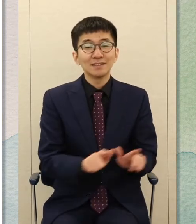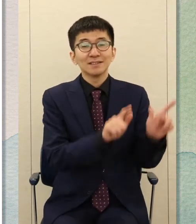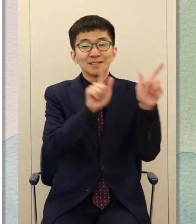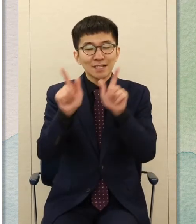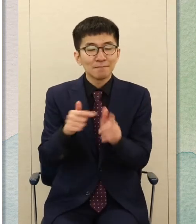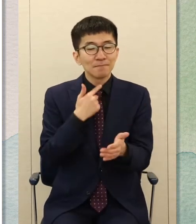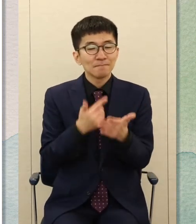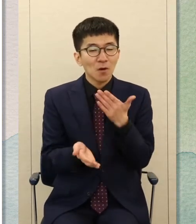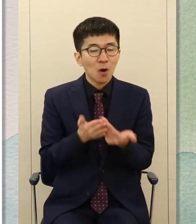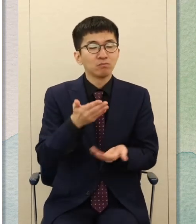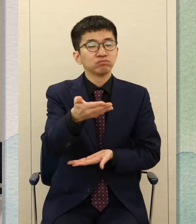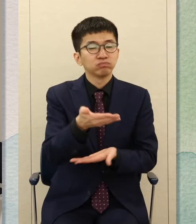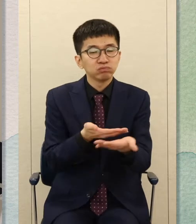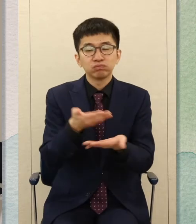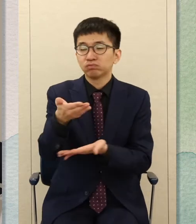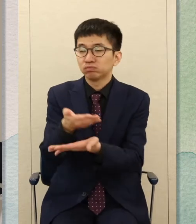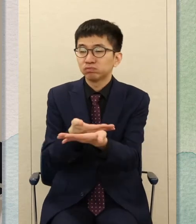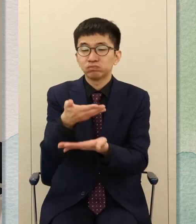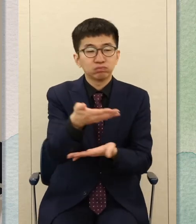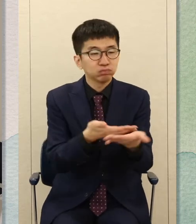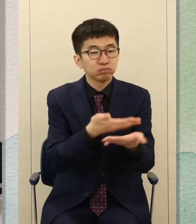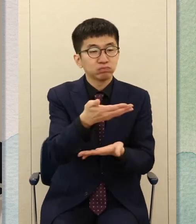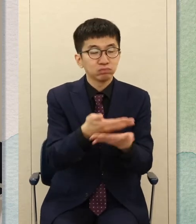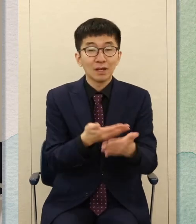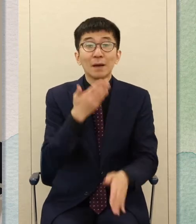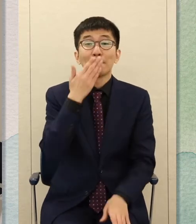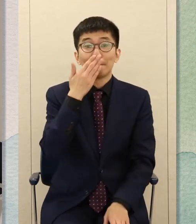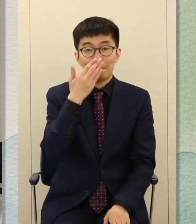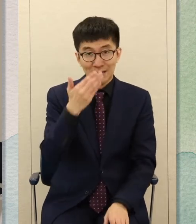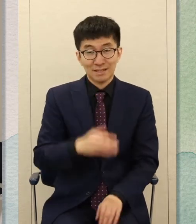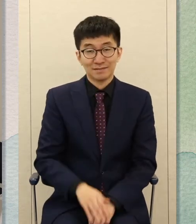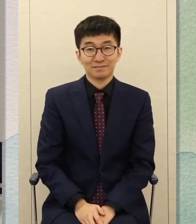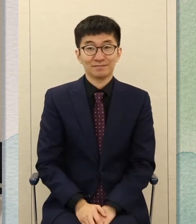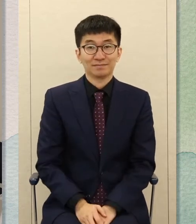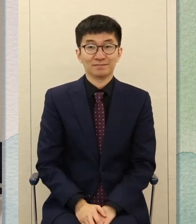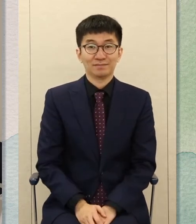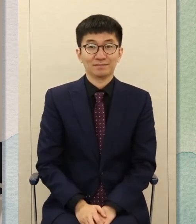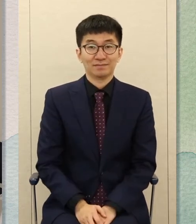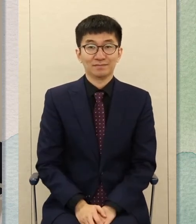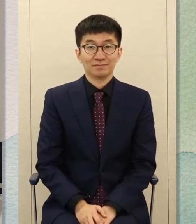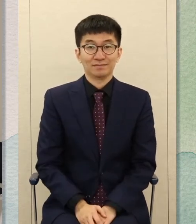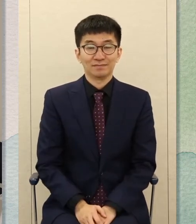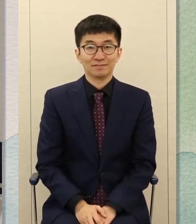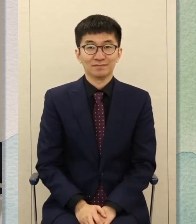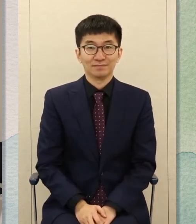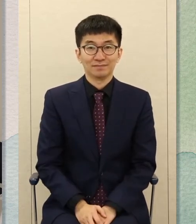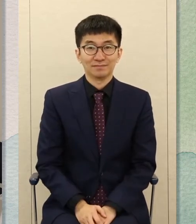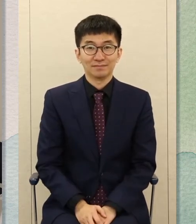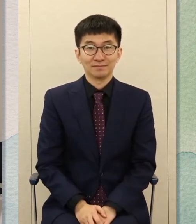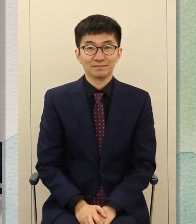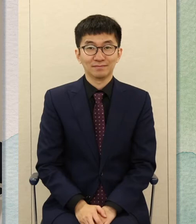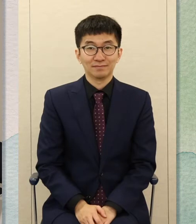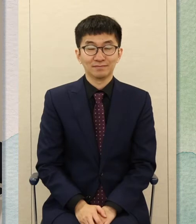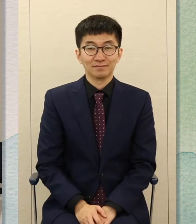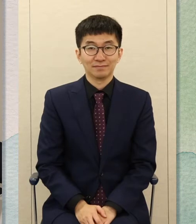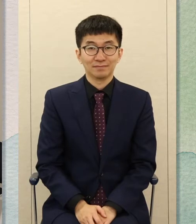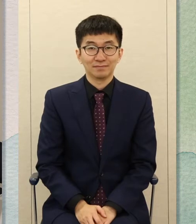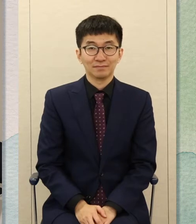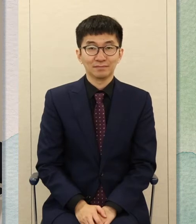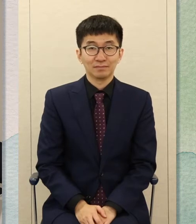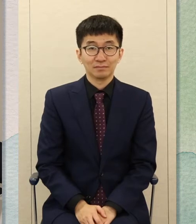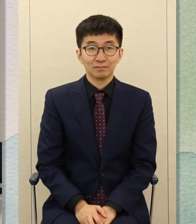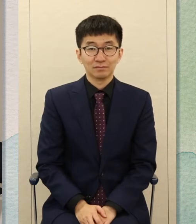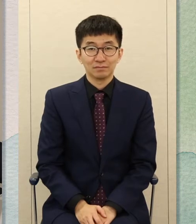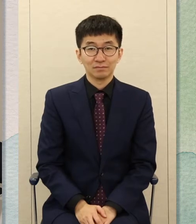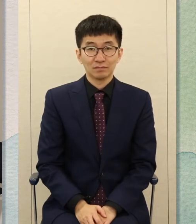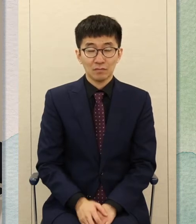시민 공동체다 라는 거예요. 예, 점점점 어떤 것들이 늘어나고 있냐면 이런 분들이